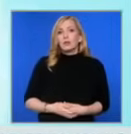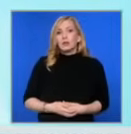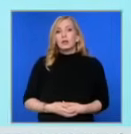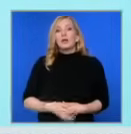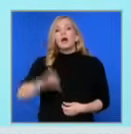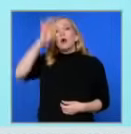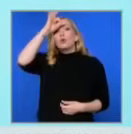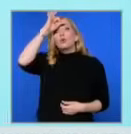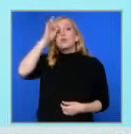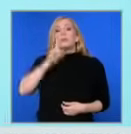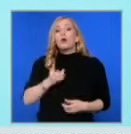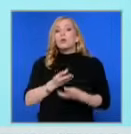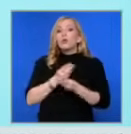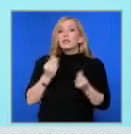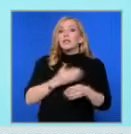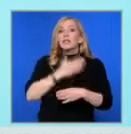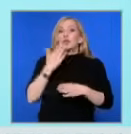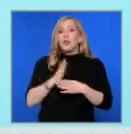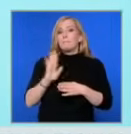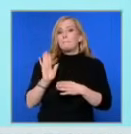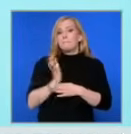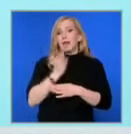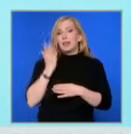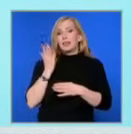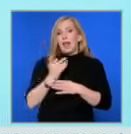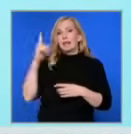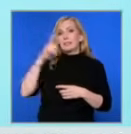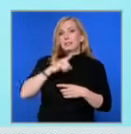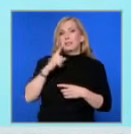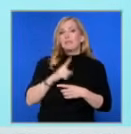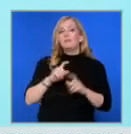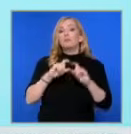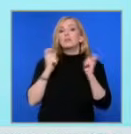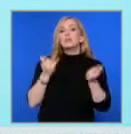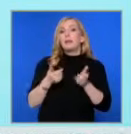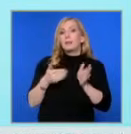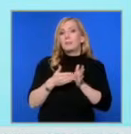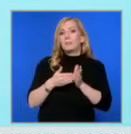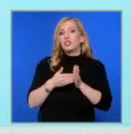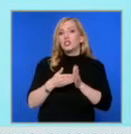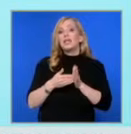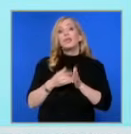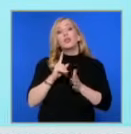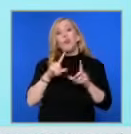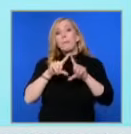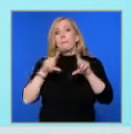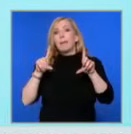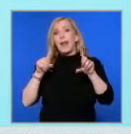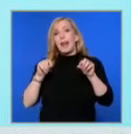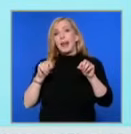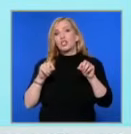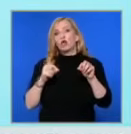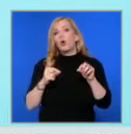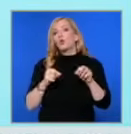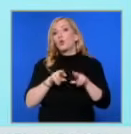Учениците ще могат да отсъстват до 15 дни от училище по семейни причини с бележка от родителя. Това каза пред БНТ министърът